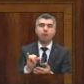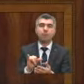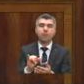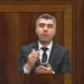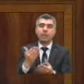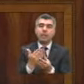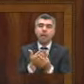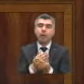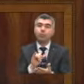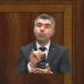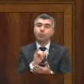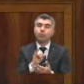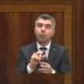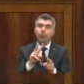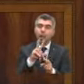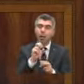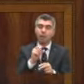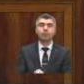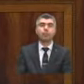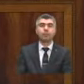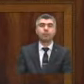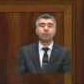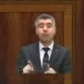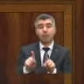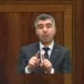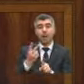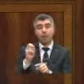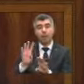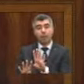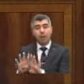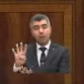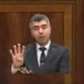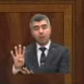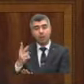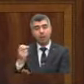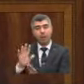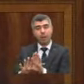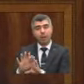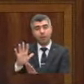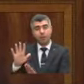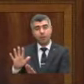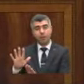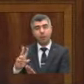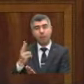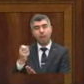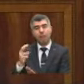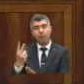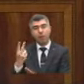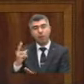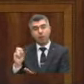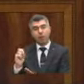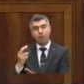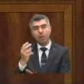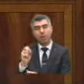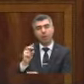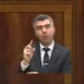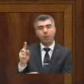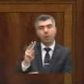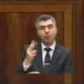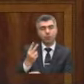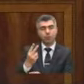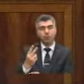مسبباته. فخلال الفترة ما بين 2014-2015 و 2020-2021 وبمجموع